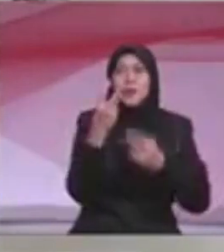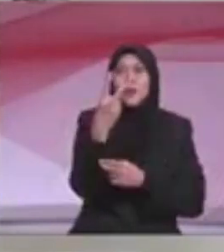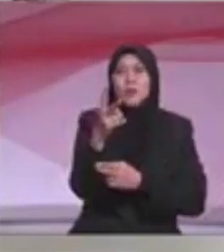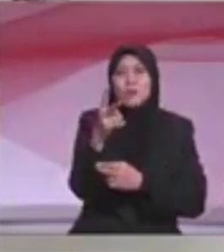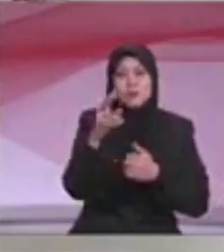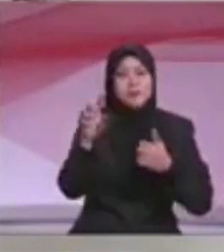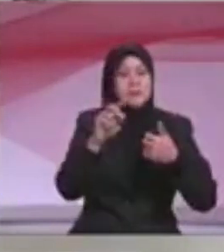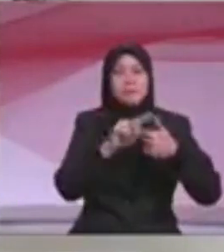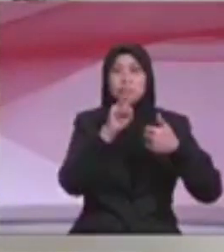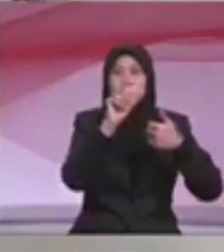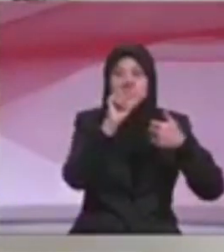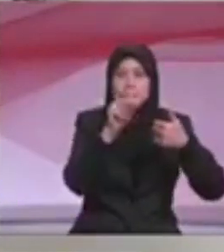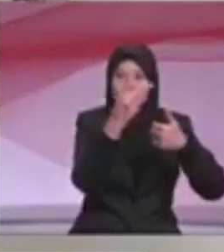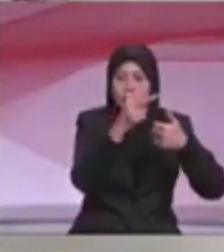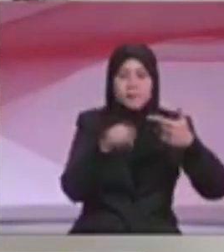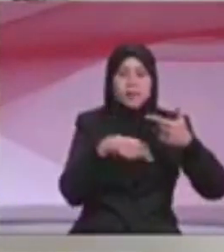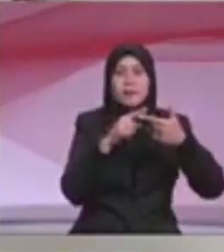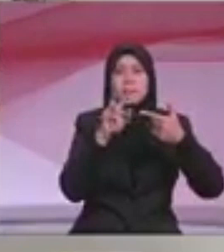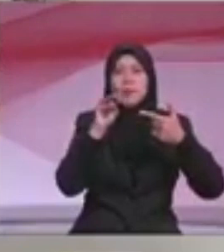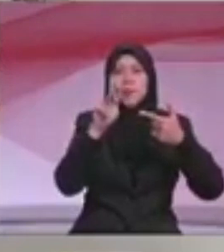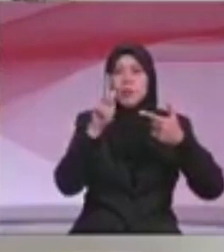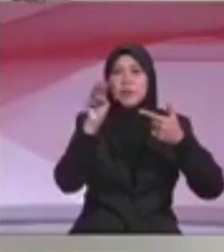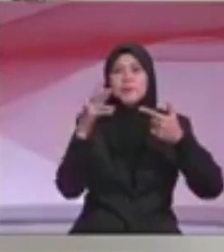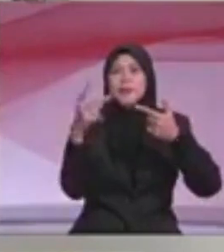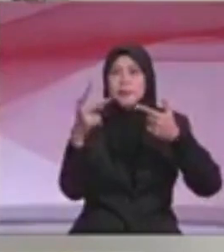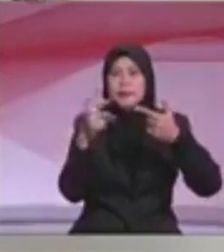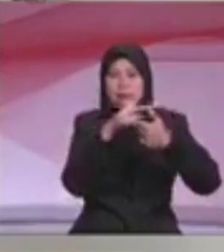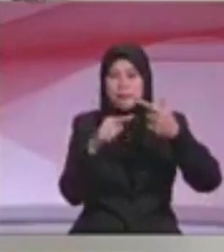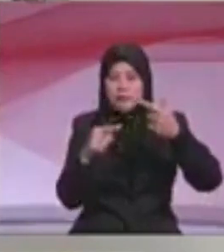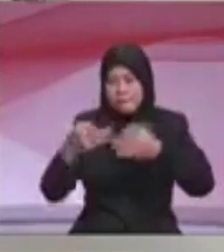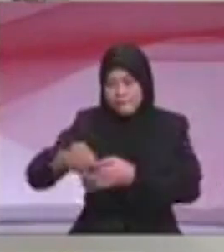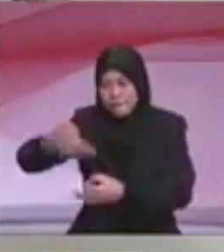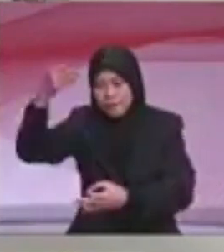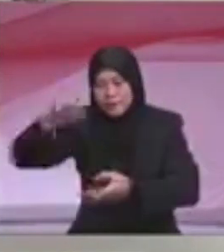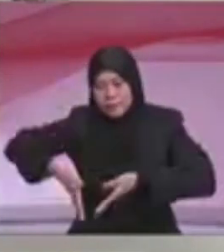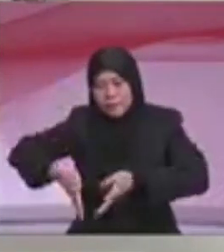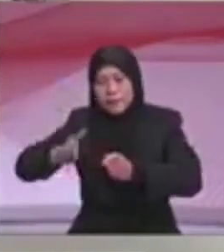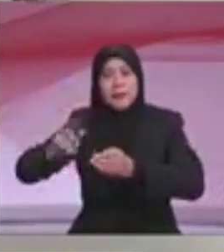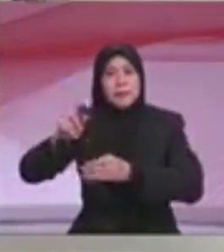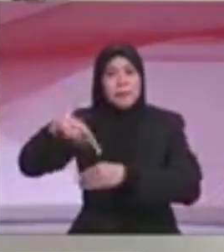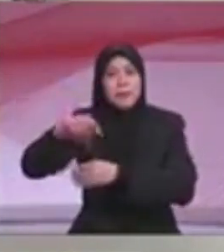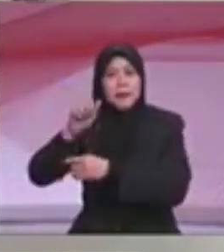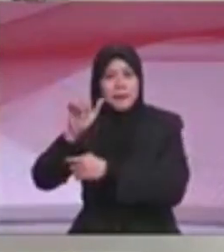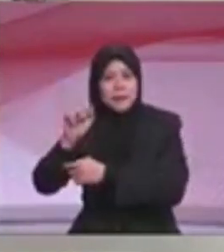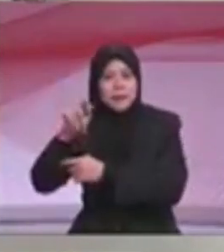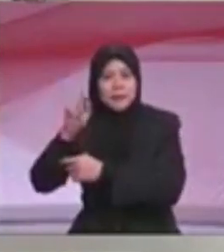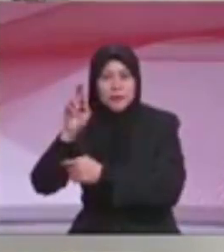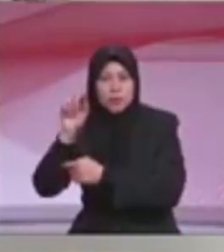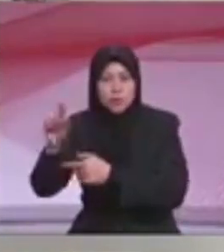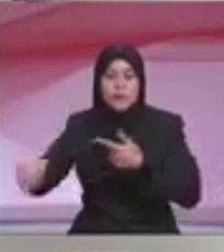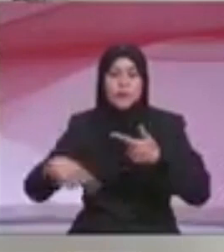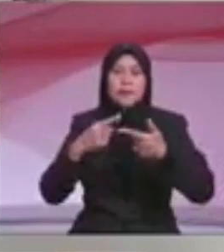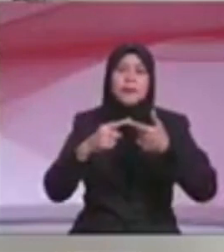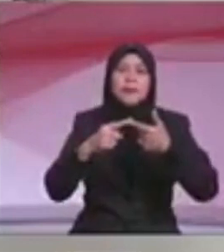Barat Daya, mungkin 13 Timur Laut, flat Jalan Paya Terubong, Relau, dan flat di